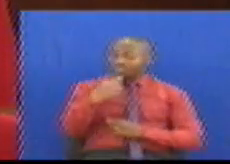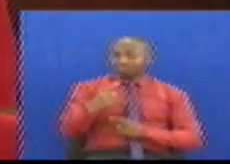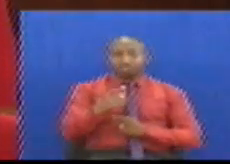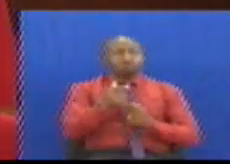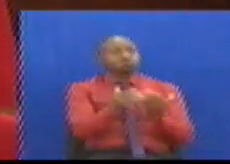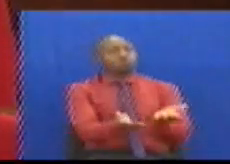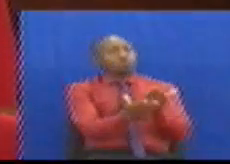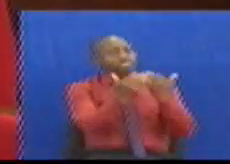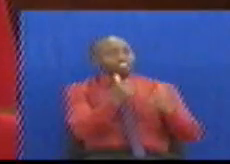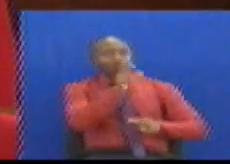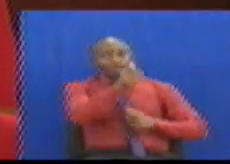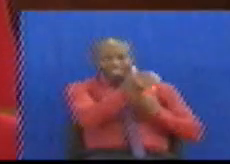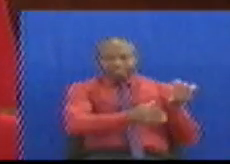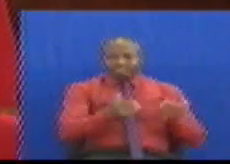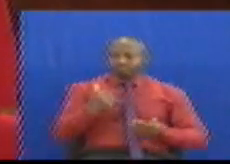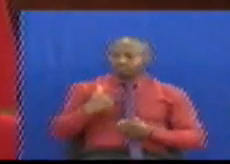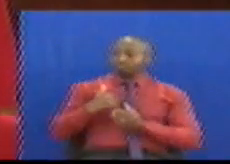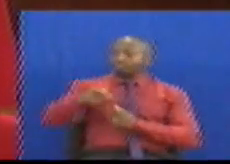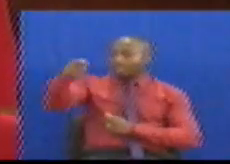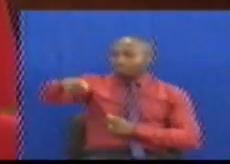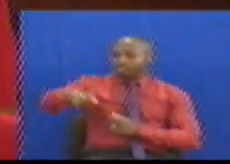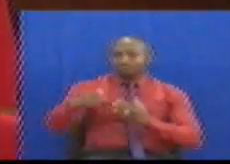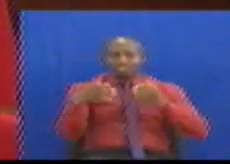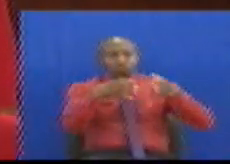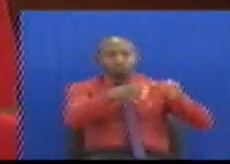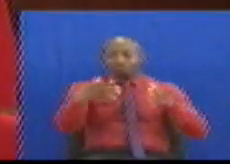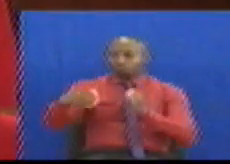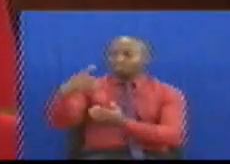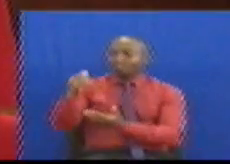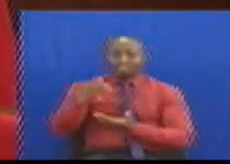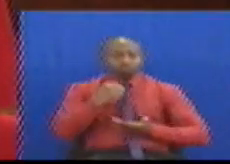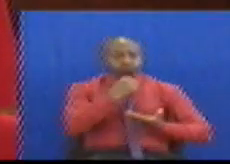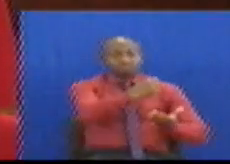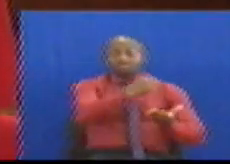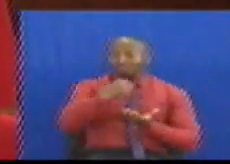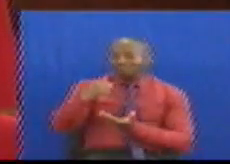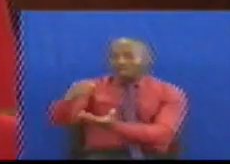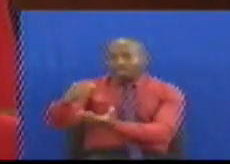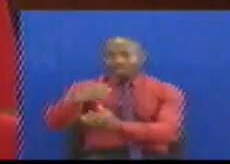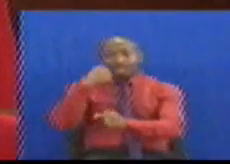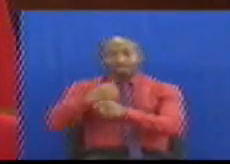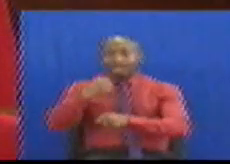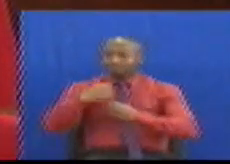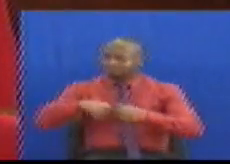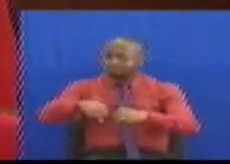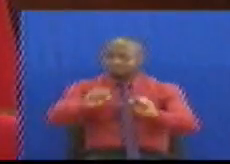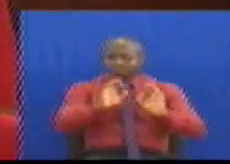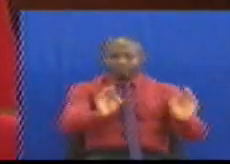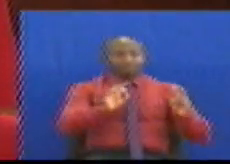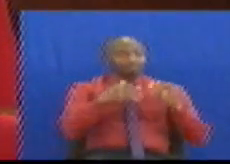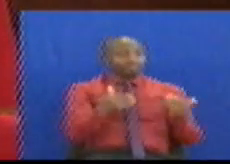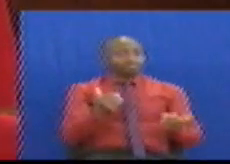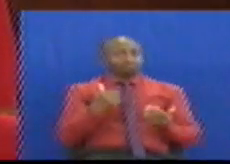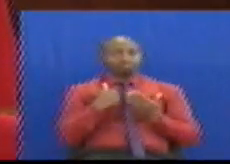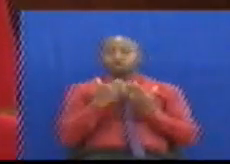wananchi. Mimi napongeza vikundi vinapata fedha, vikundi vinafanya kazi. Lakini ni kuombe, kwa sababu hii ni wizara